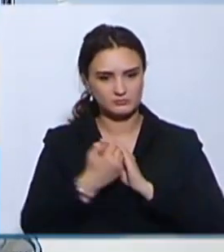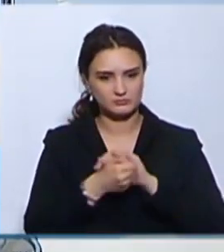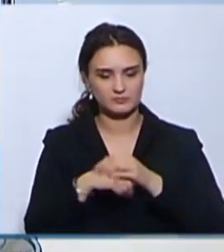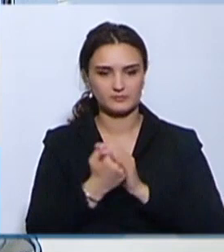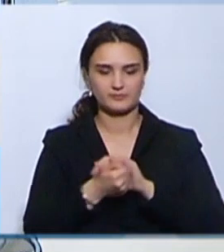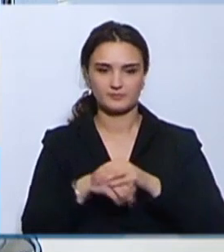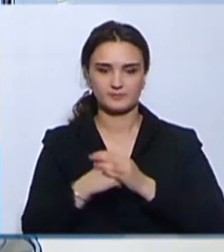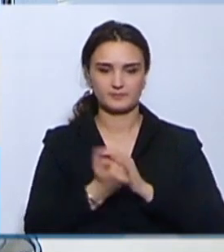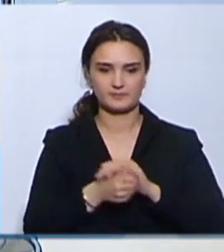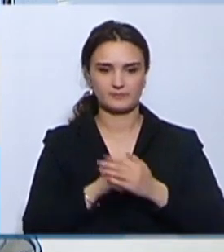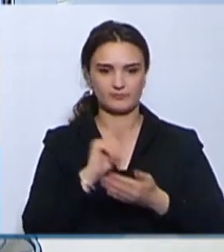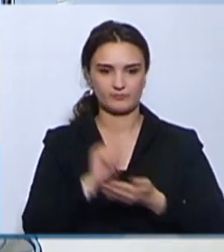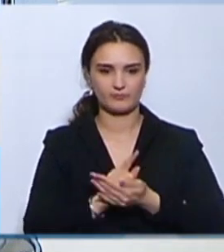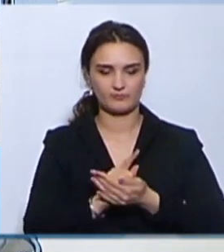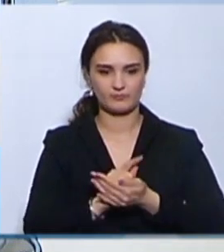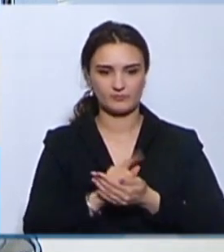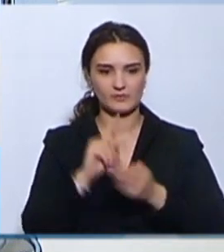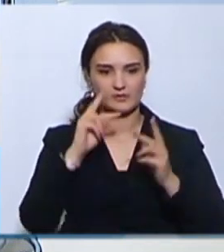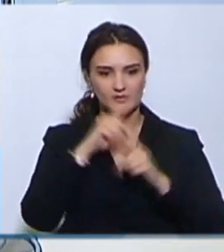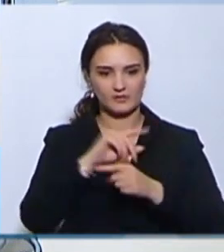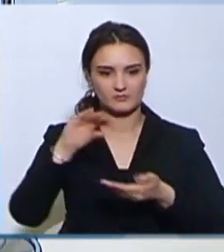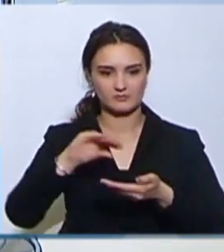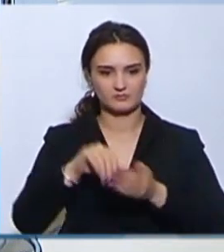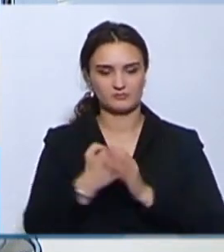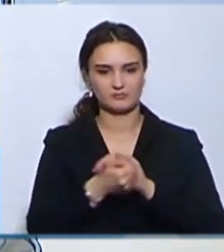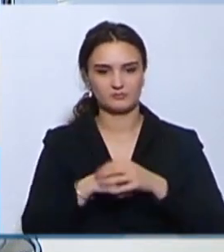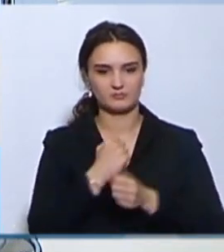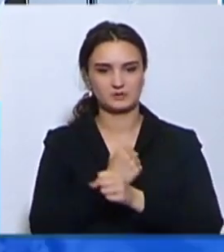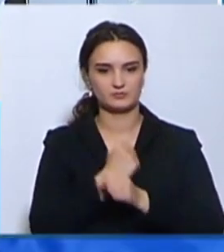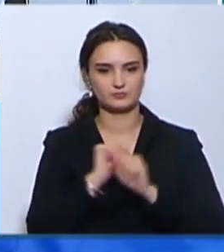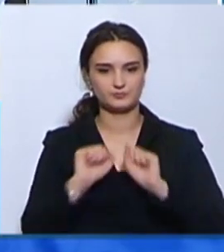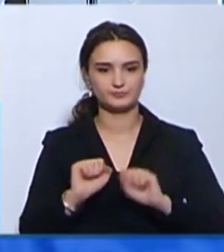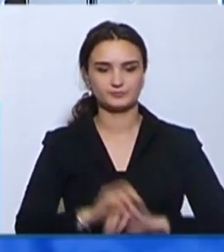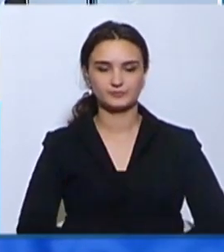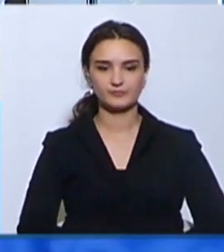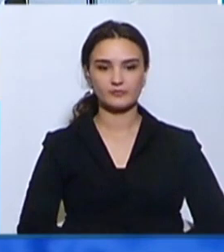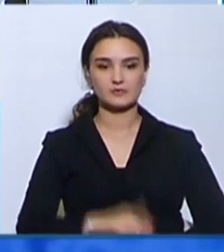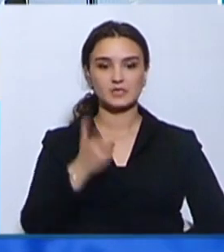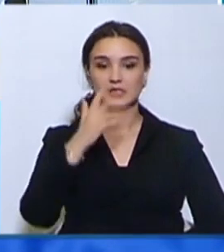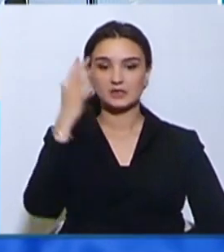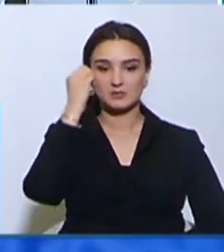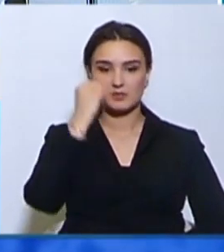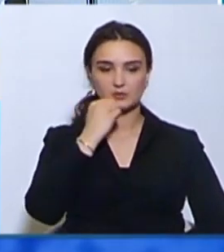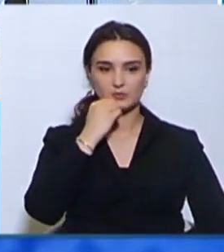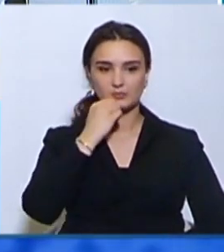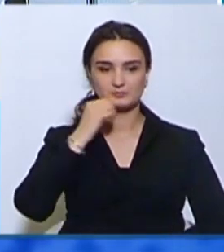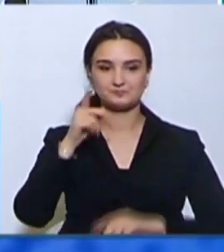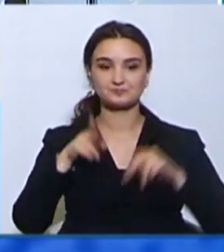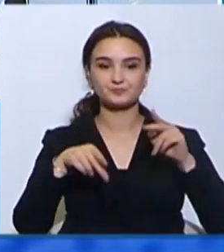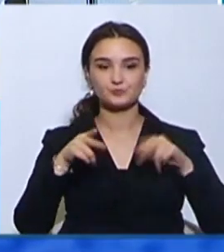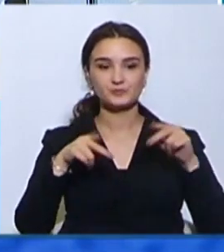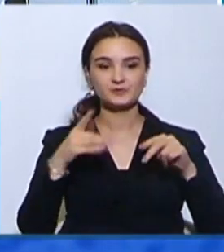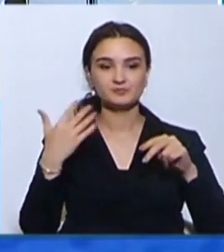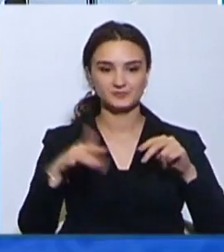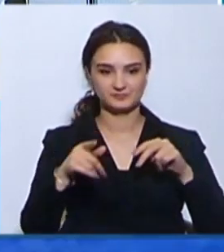ხელები, დავიბანოთ და დავიმუშავოთ სტერილური სითხეებით. ძალიან დიდი მადლობა მარიამ, რომ გამომძებნეთ დრო, საოპერაციოდან